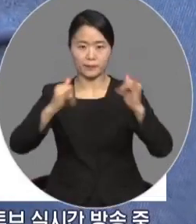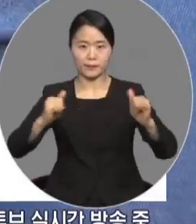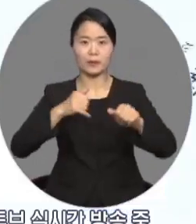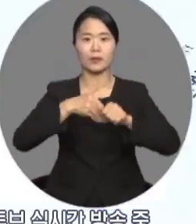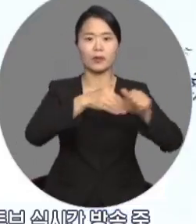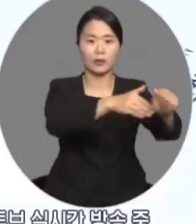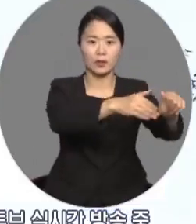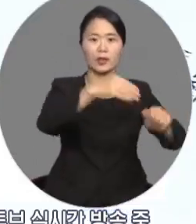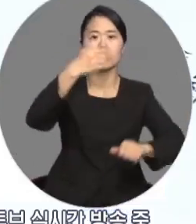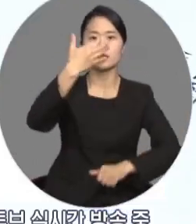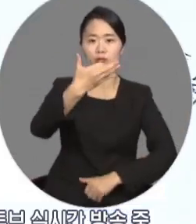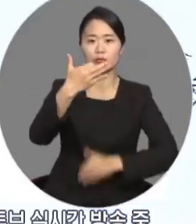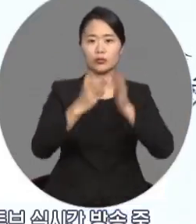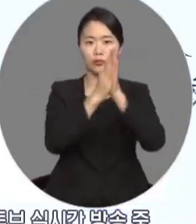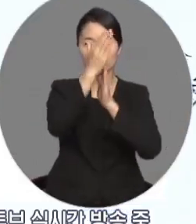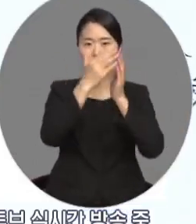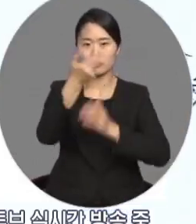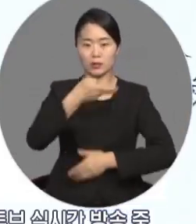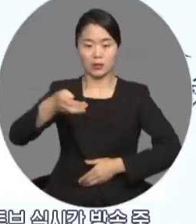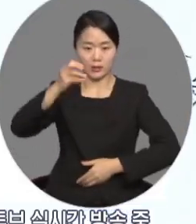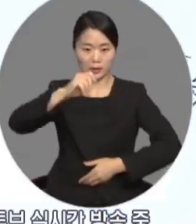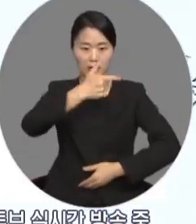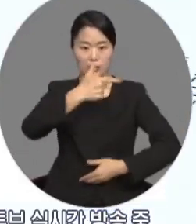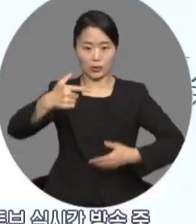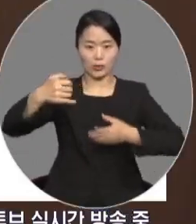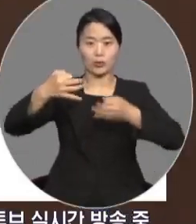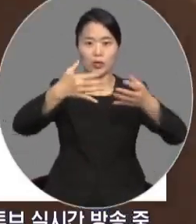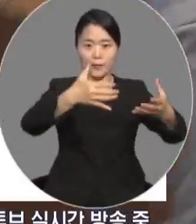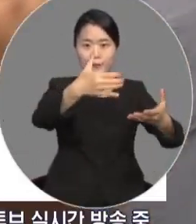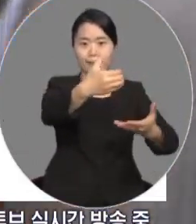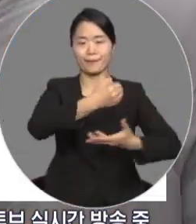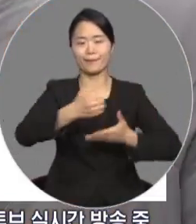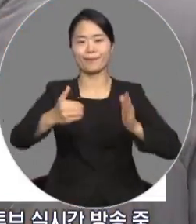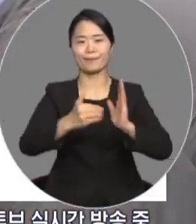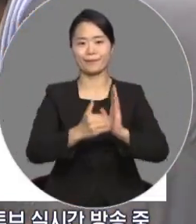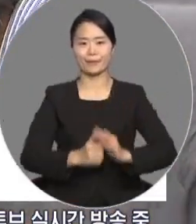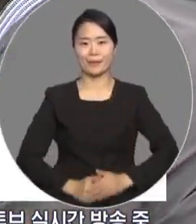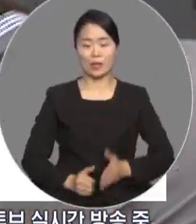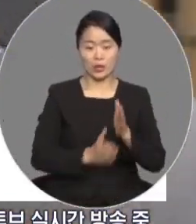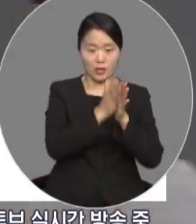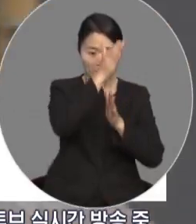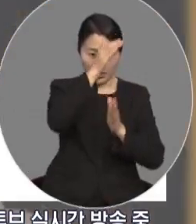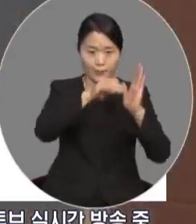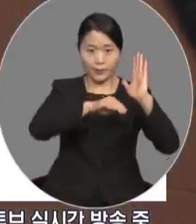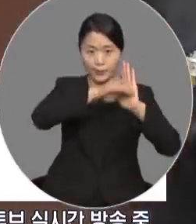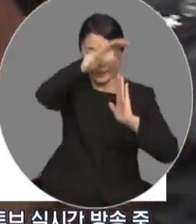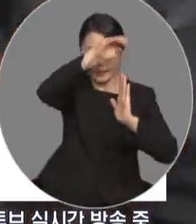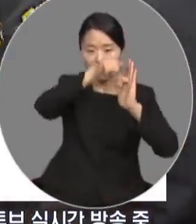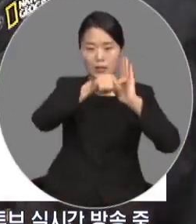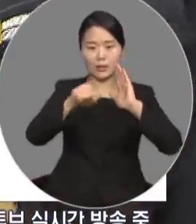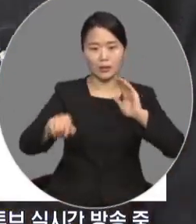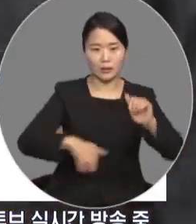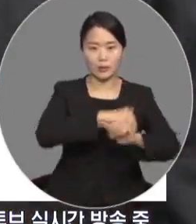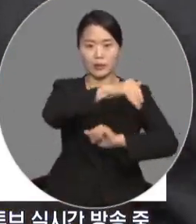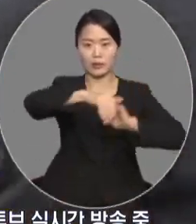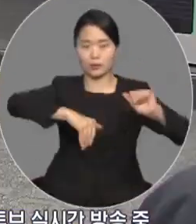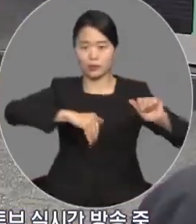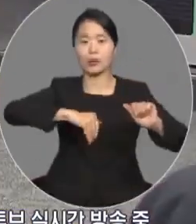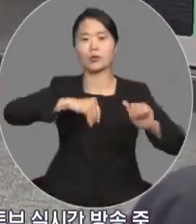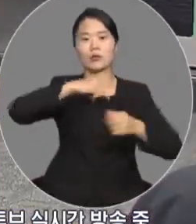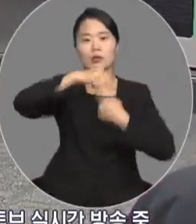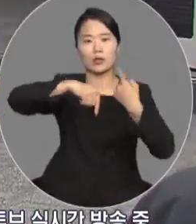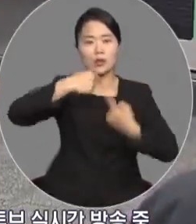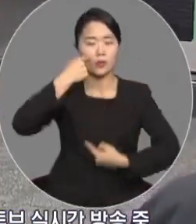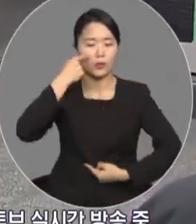19조 7천억 원의 대규모 투자도 이끌어냈습니다. 시는 전반기 조직 운영을 통해 울산 제도약의